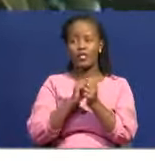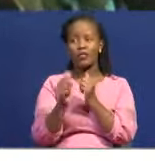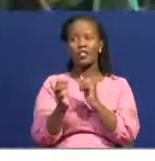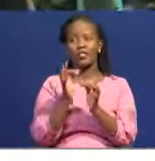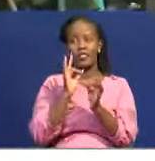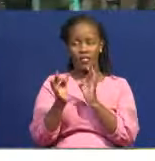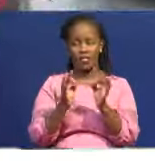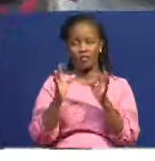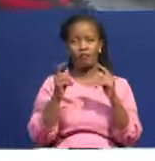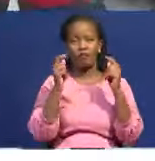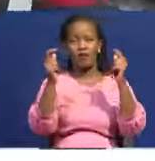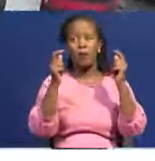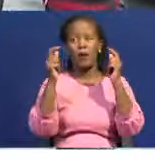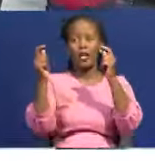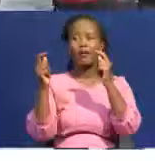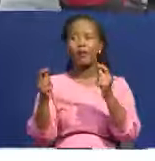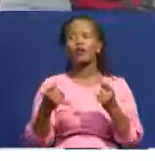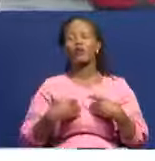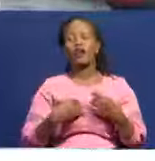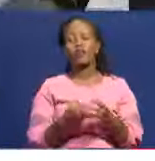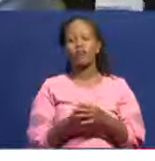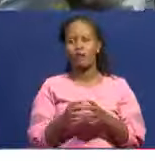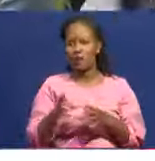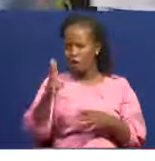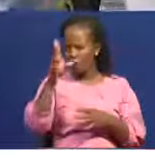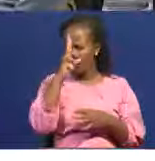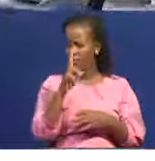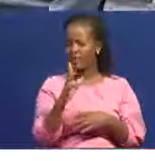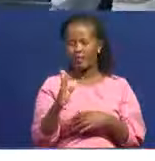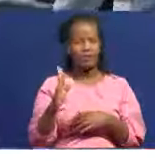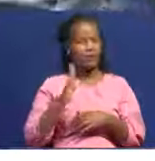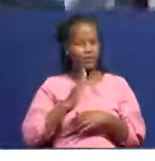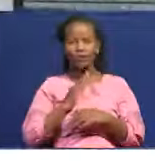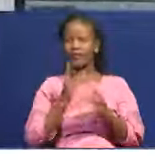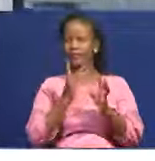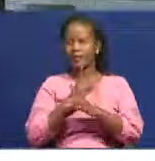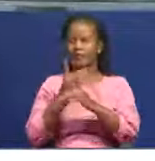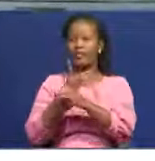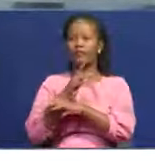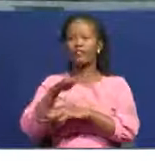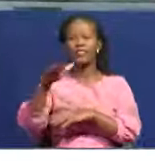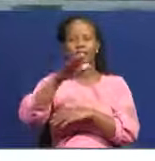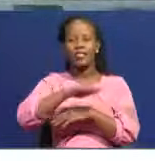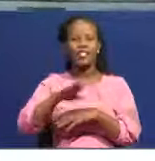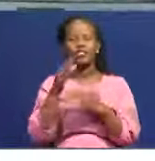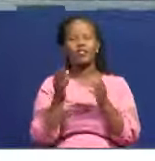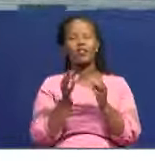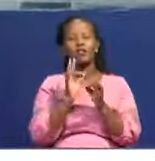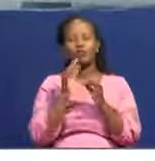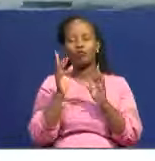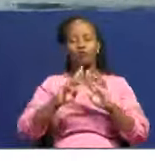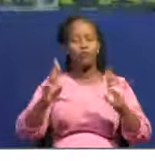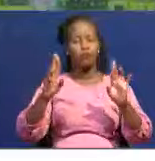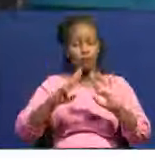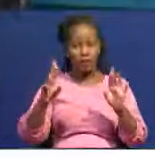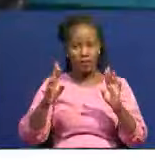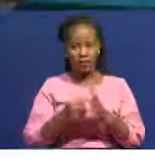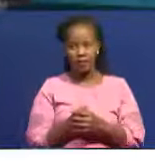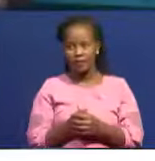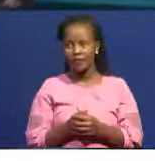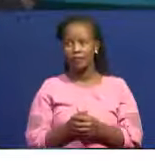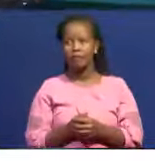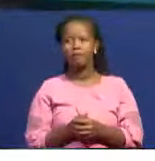maandamano. Maafisa wa polisi walishika doria sehemu tofauti jijini kukabiliana na tukio lolote linalotishia usalama.